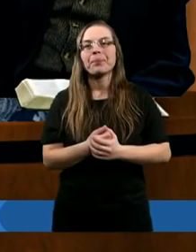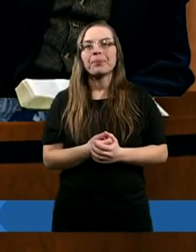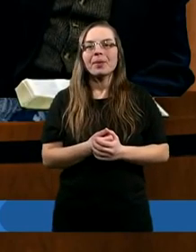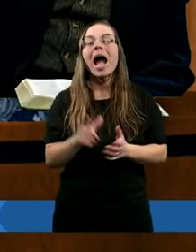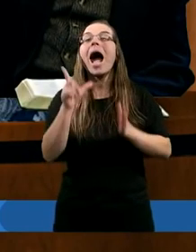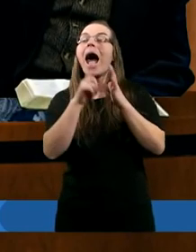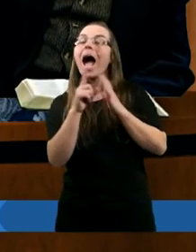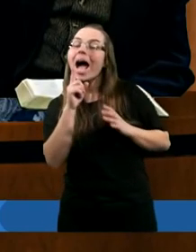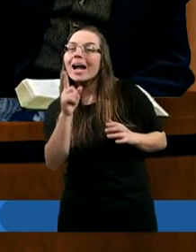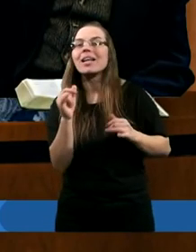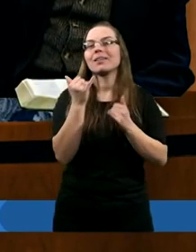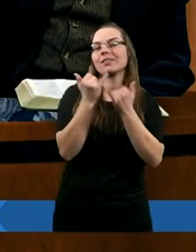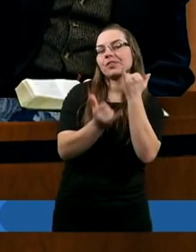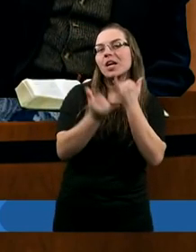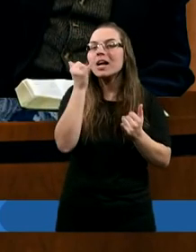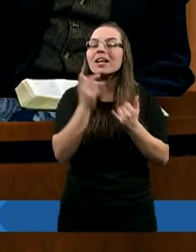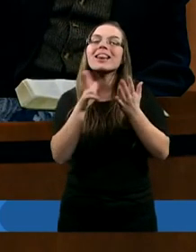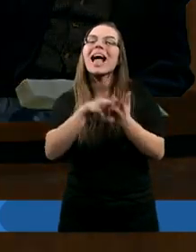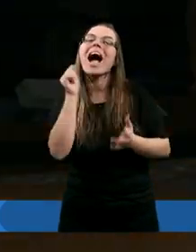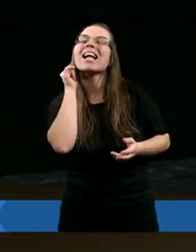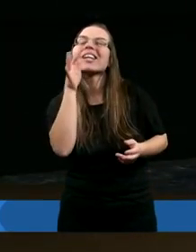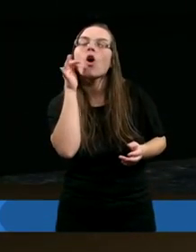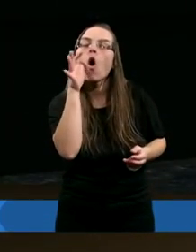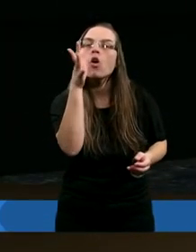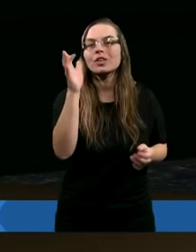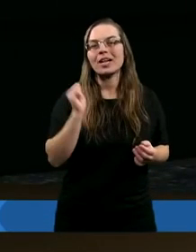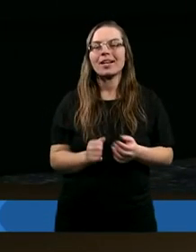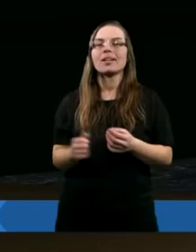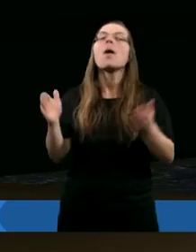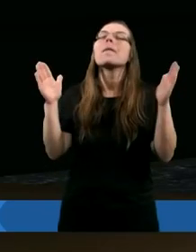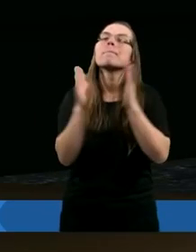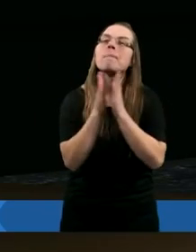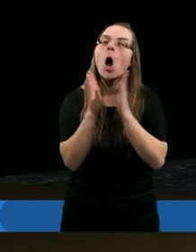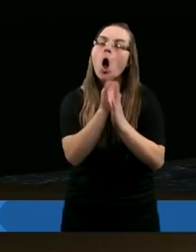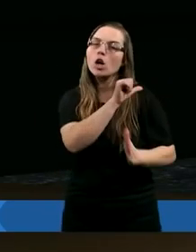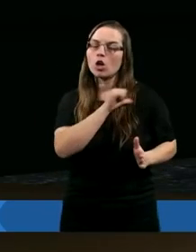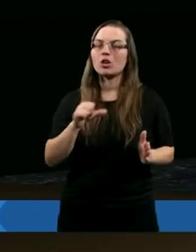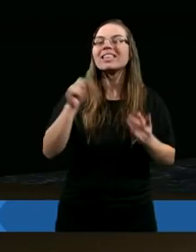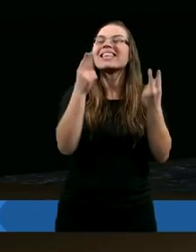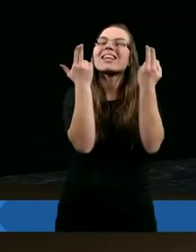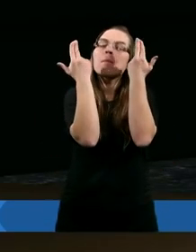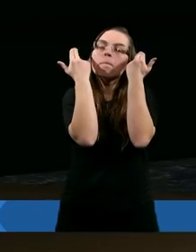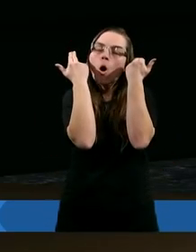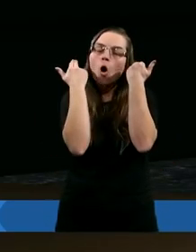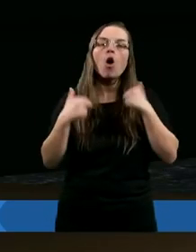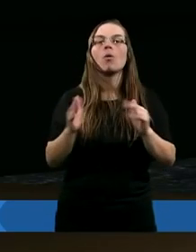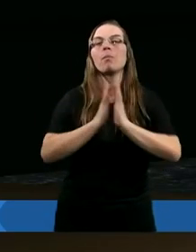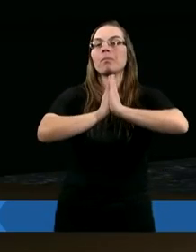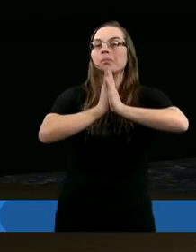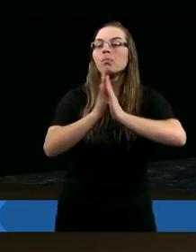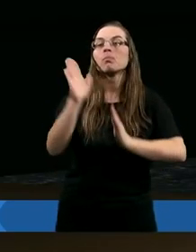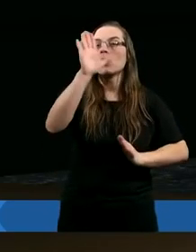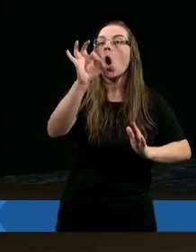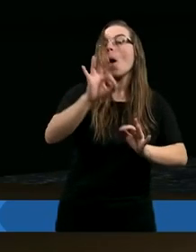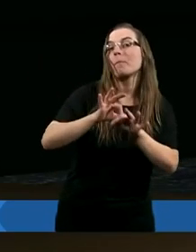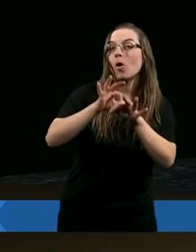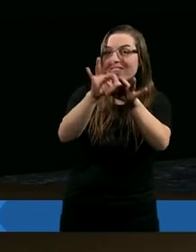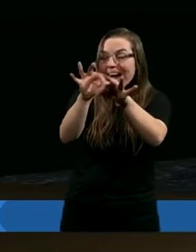Ale jeżeli na co dzień modląc się z pokorą, prosimy Boga o